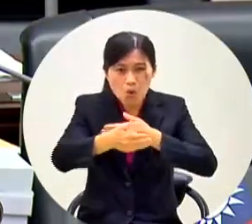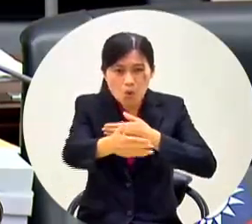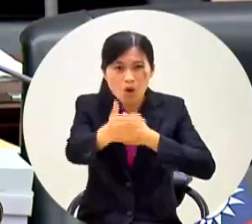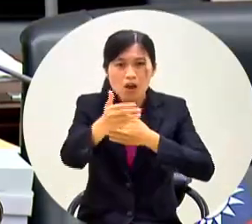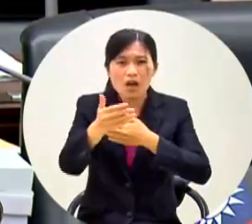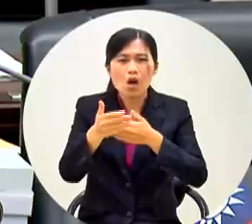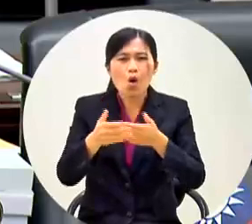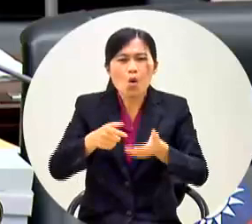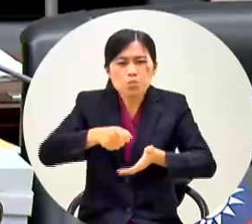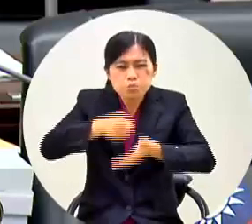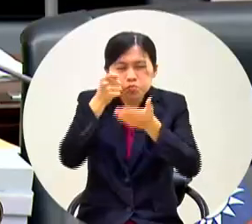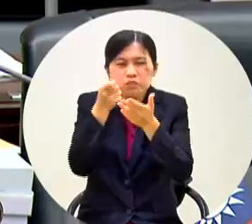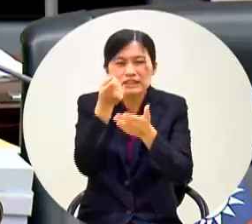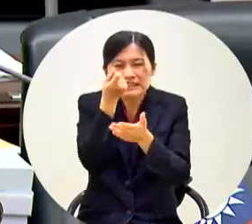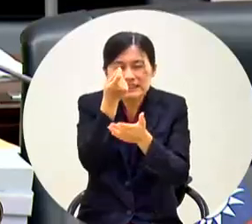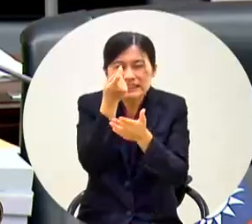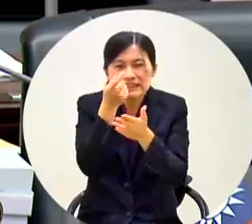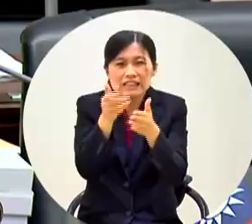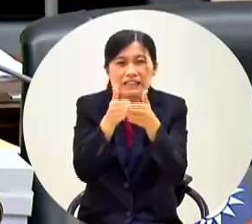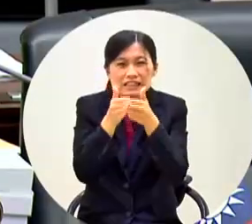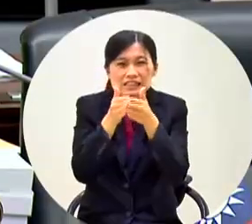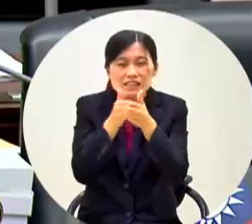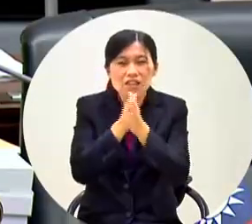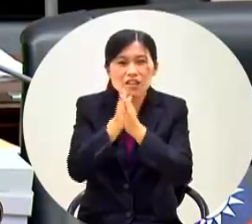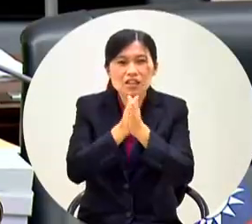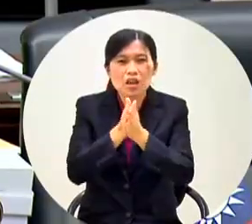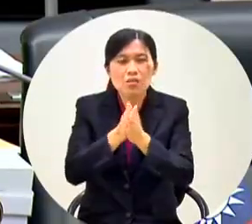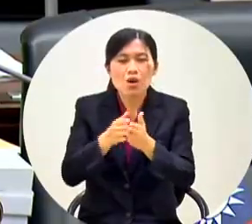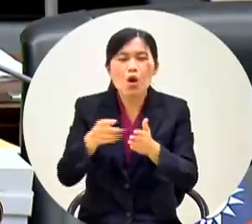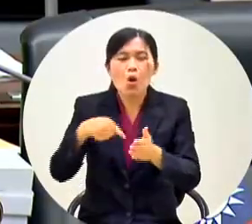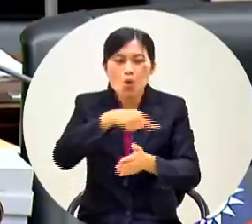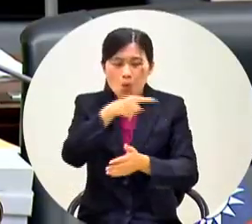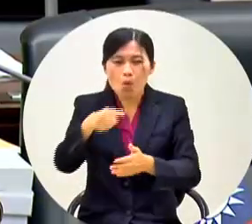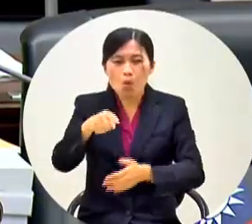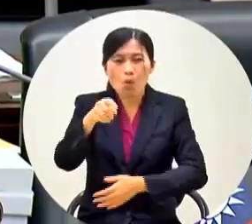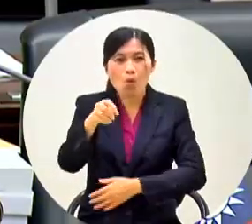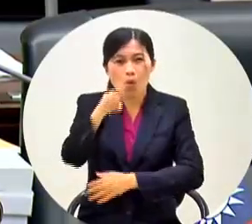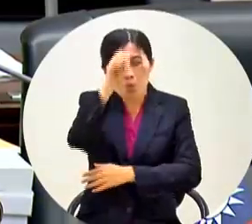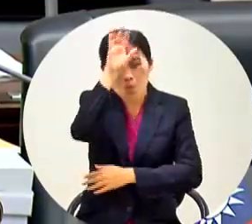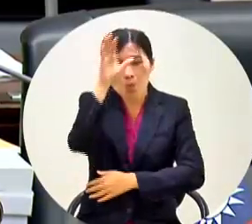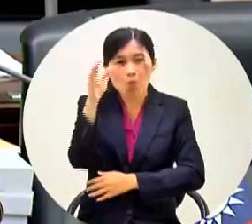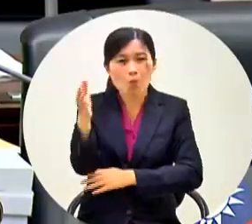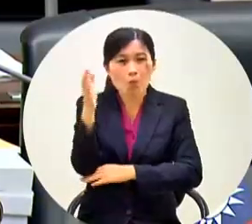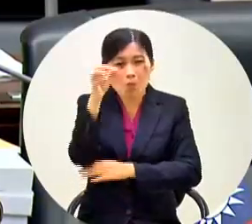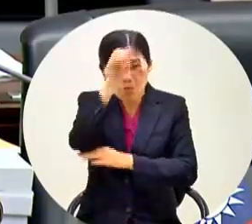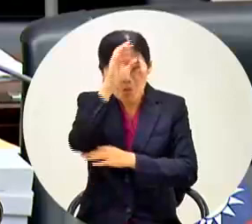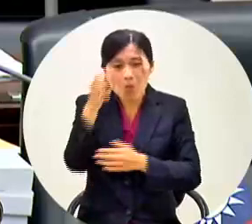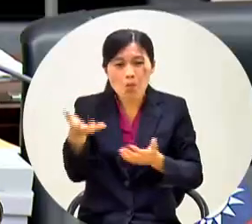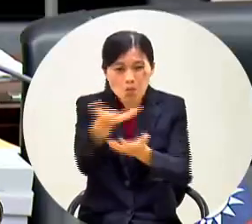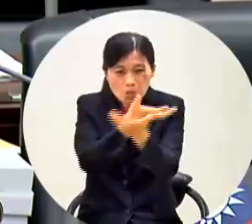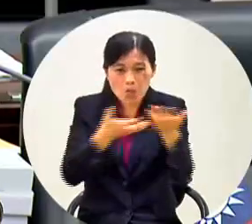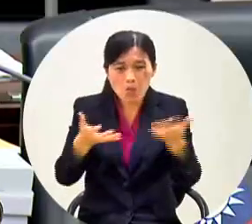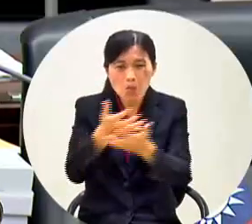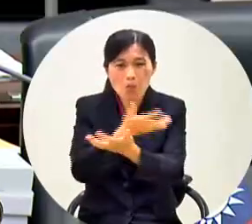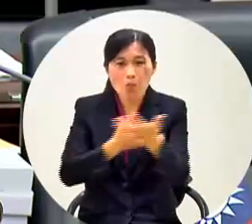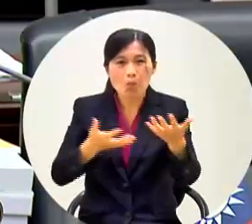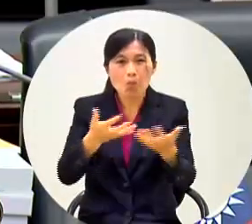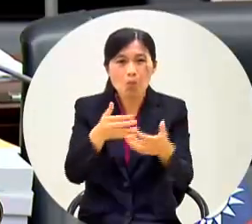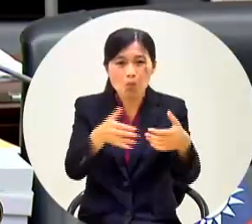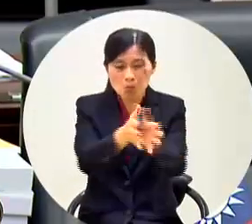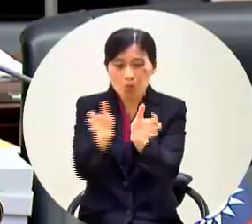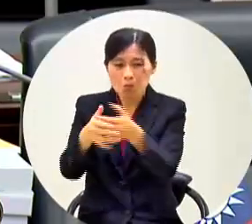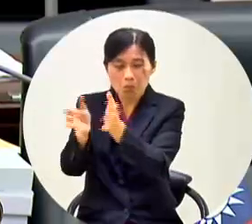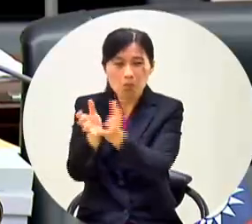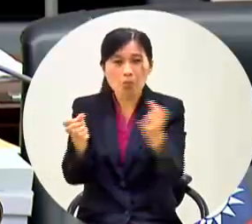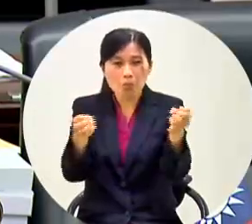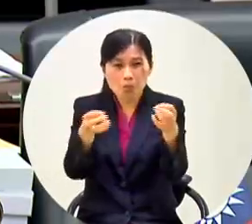然来协商，我们跟市长韩国瑜市长选完总统